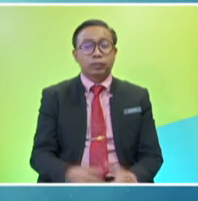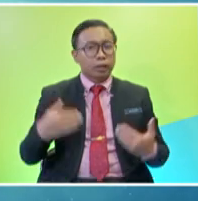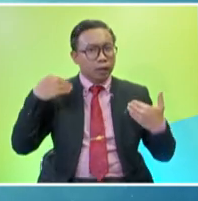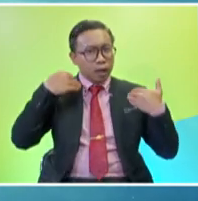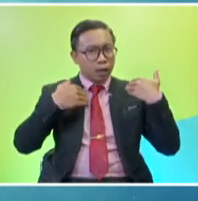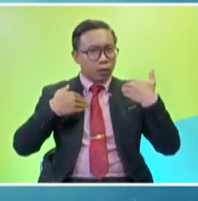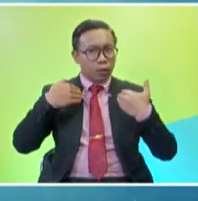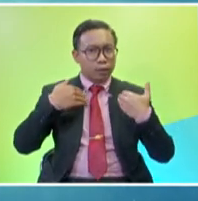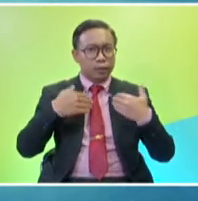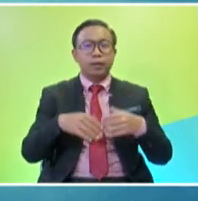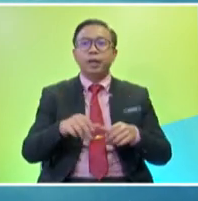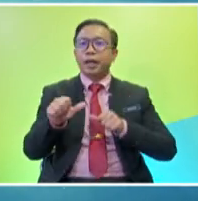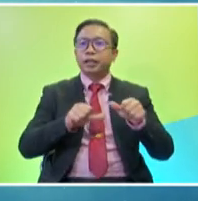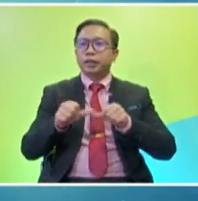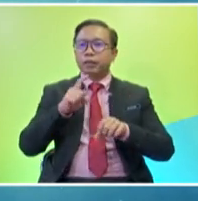ya